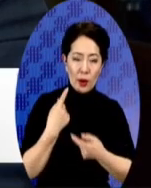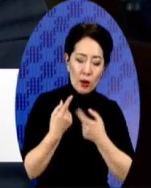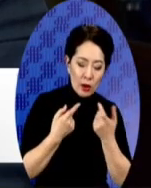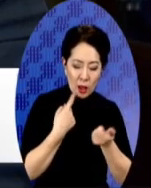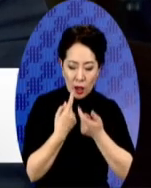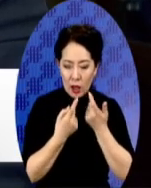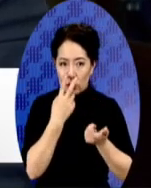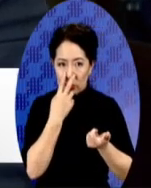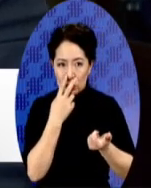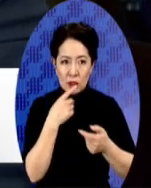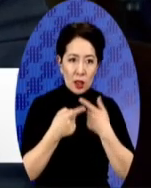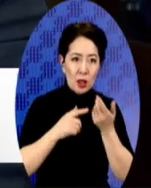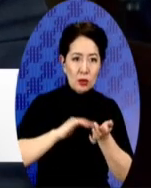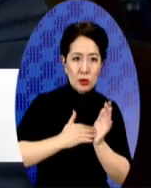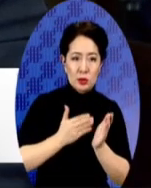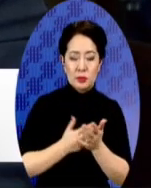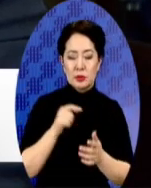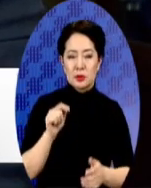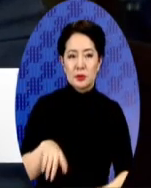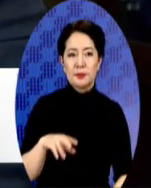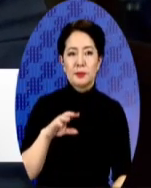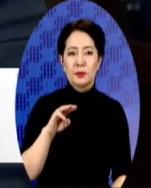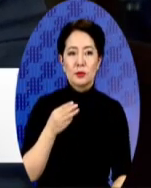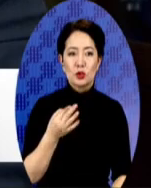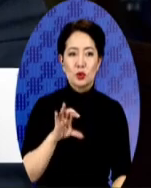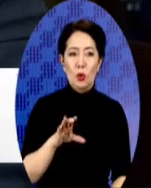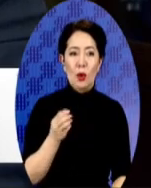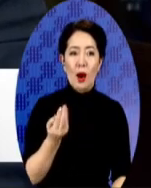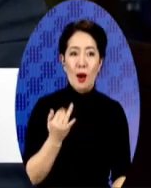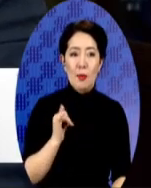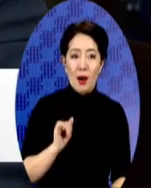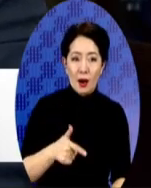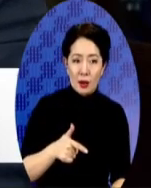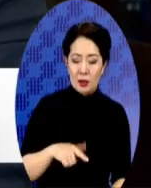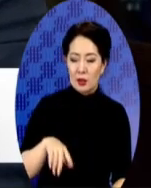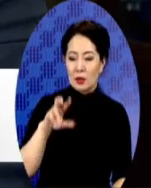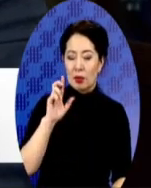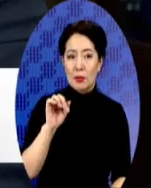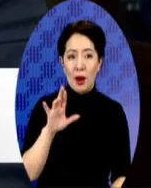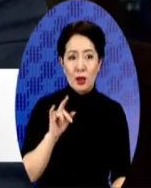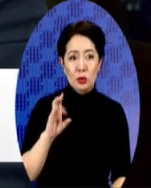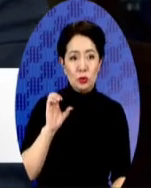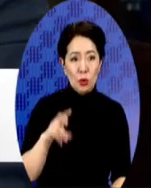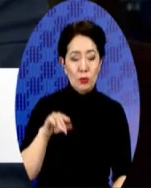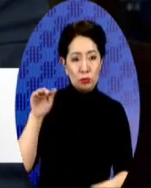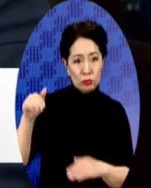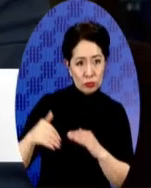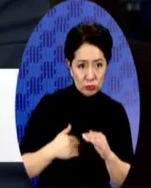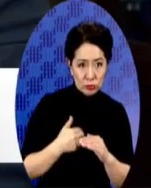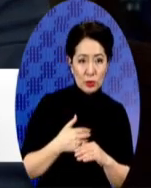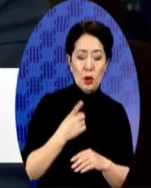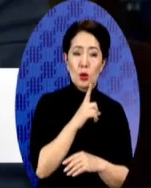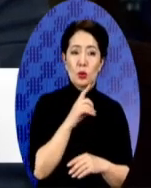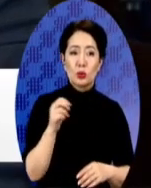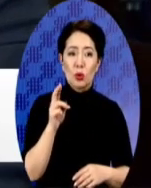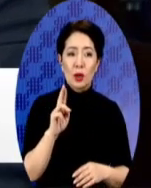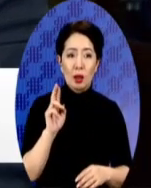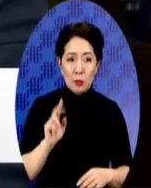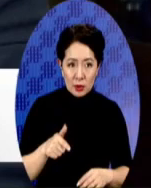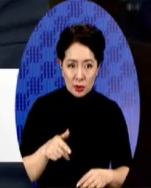байгаа. Одоо Баянгаас Төв ангийн Баян сумын зөвлөгөөс наашаа татхад гэхэд л бараг 100 км